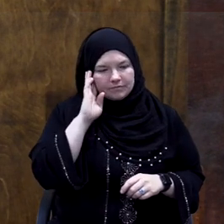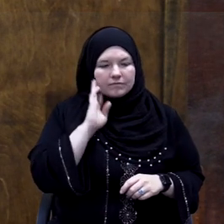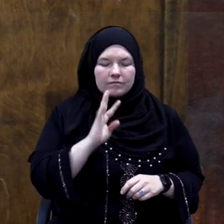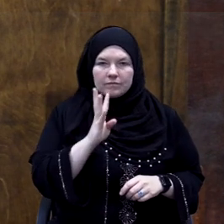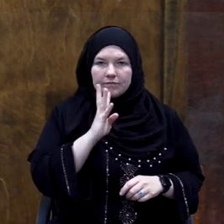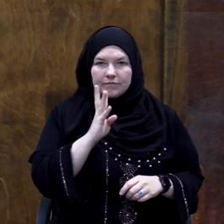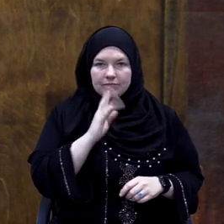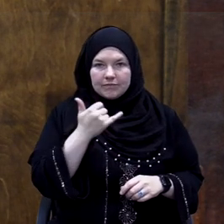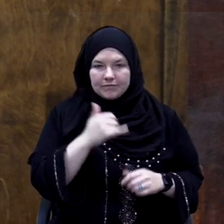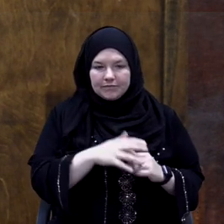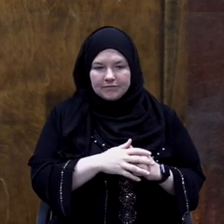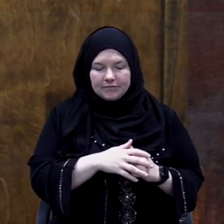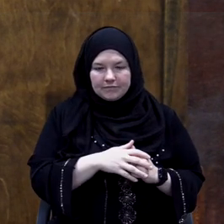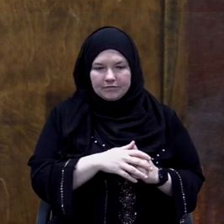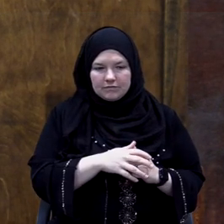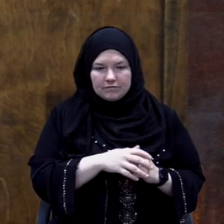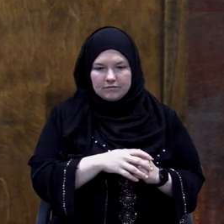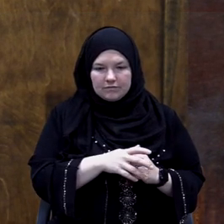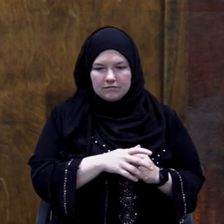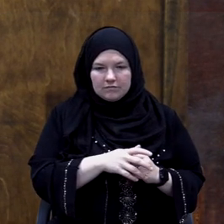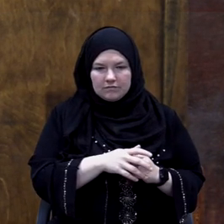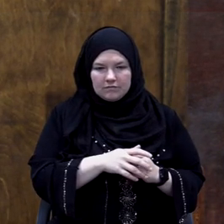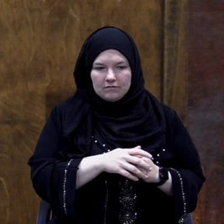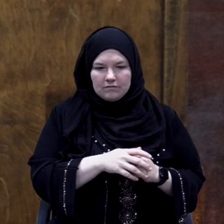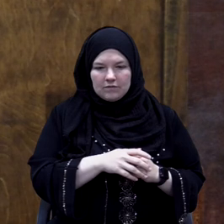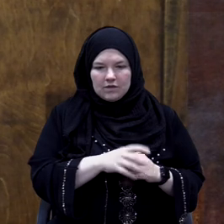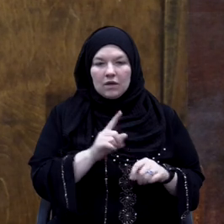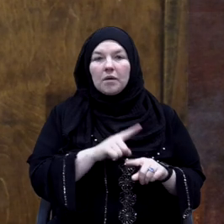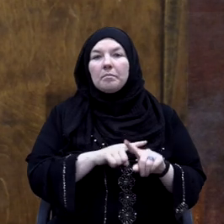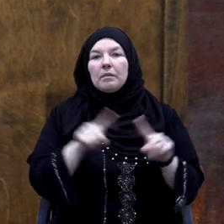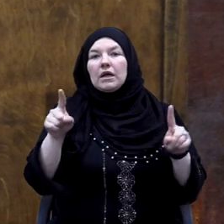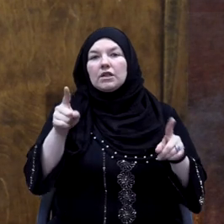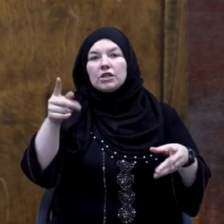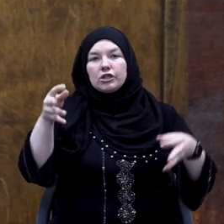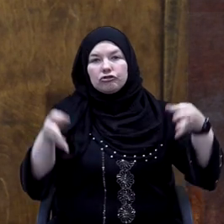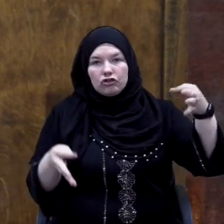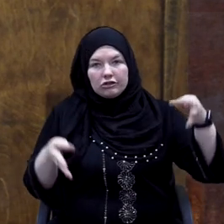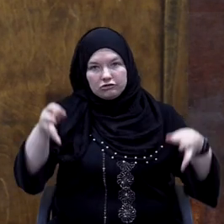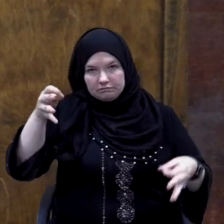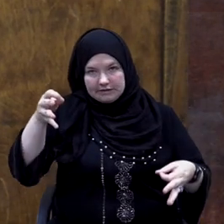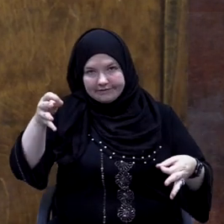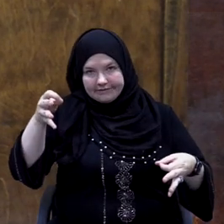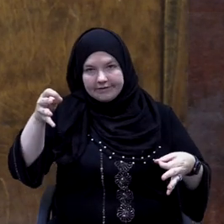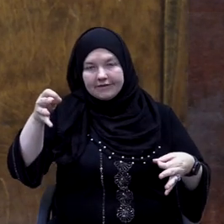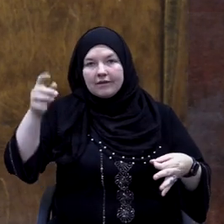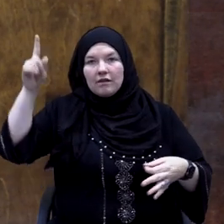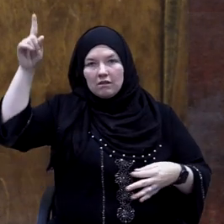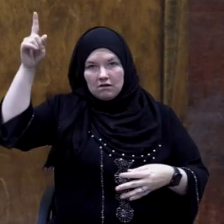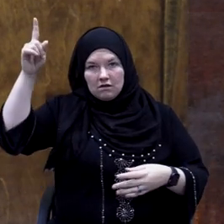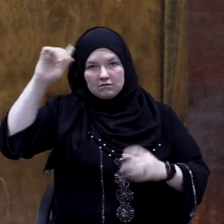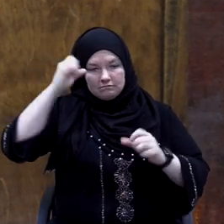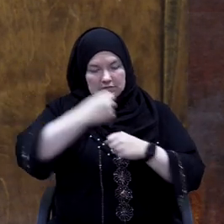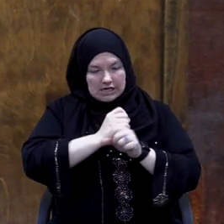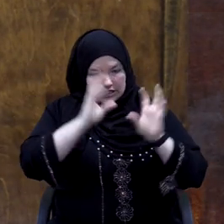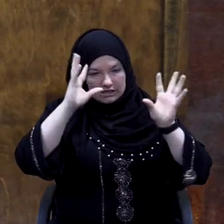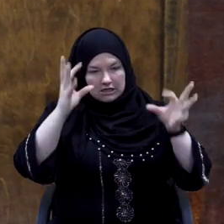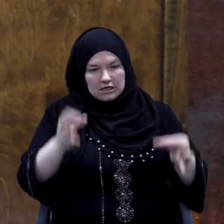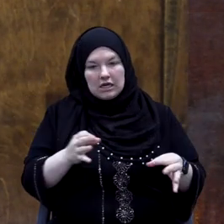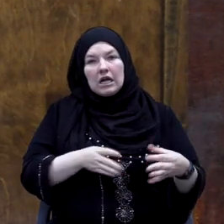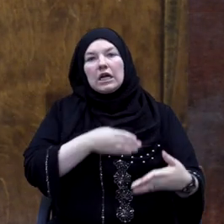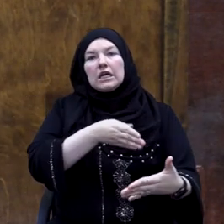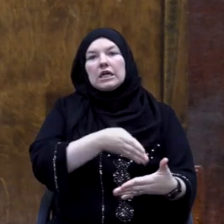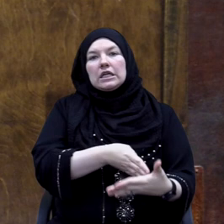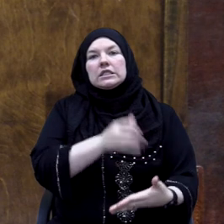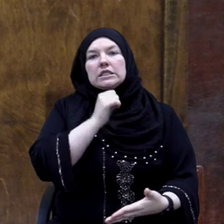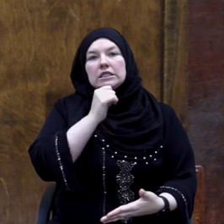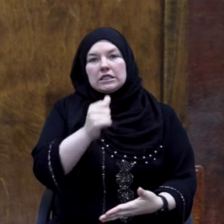عَلَى الْكَافِرِينَ. But the judgment against the disbelievers will